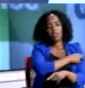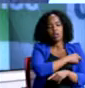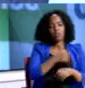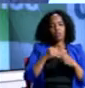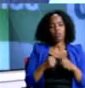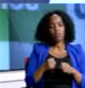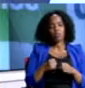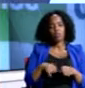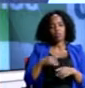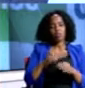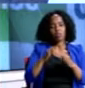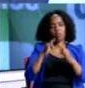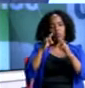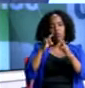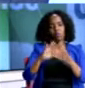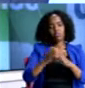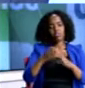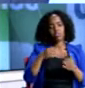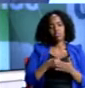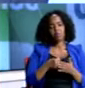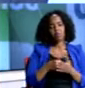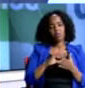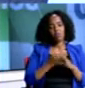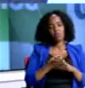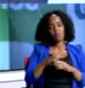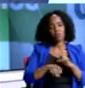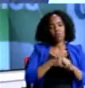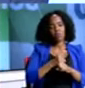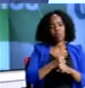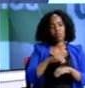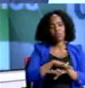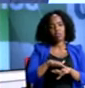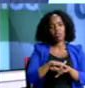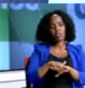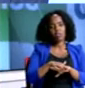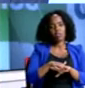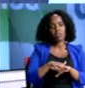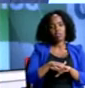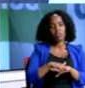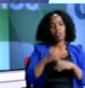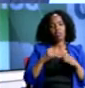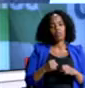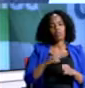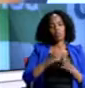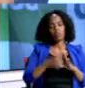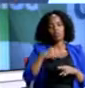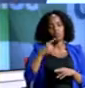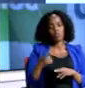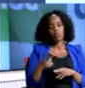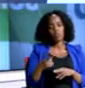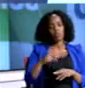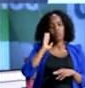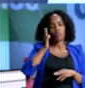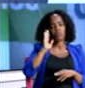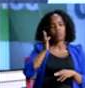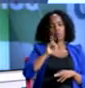kun eddederbeni wodemo intikun waachi mada wanti adunyan wagudarat tibaratu dendesu wantaw